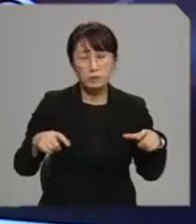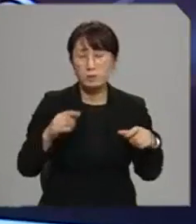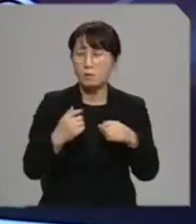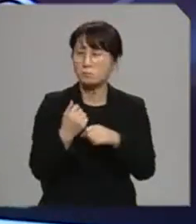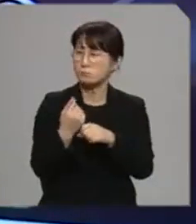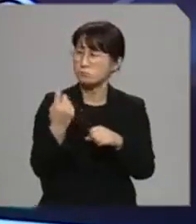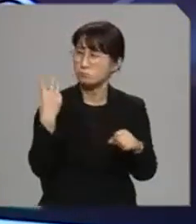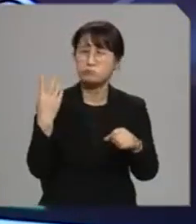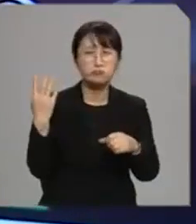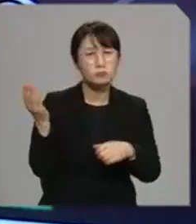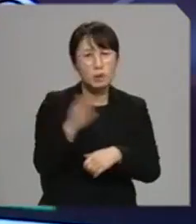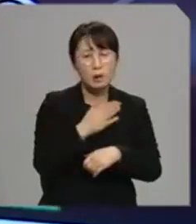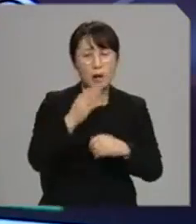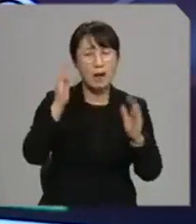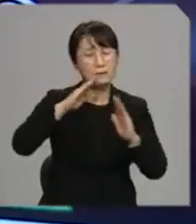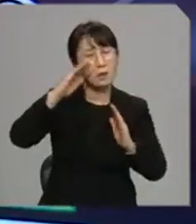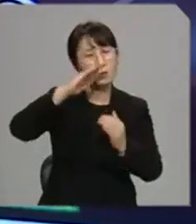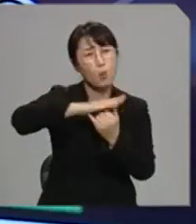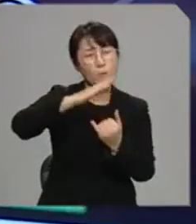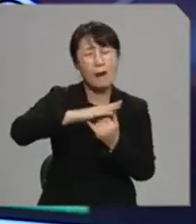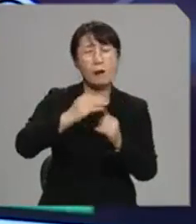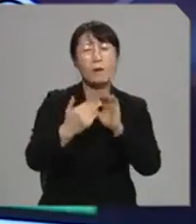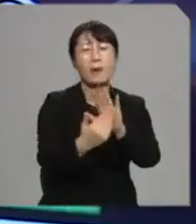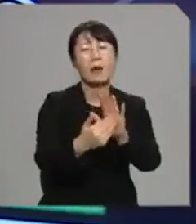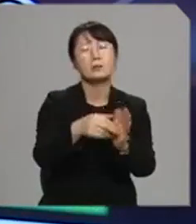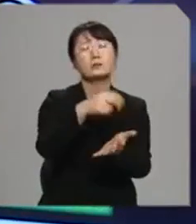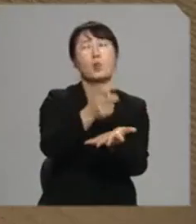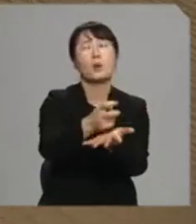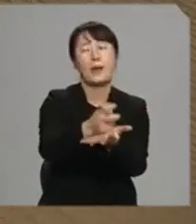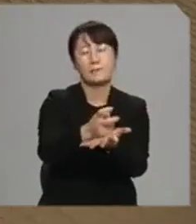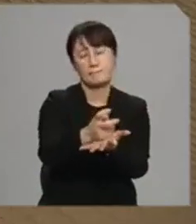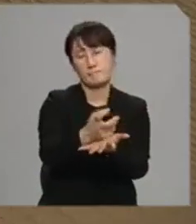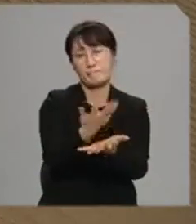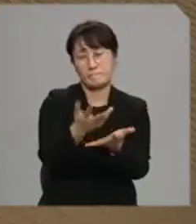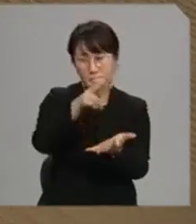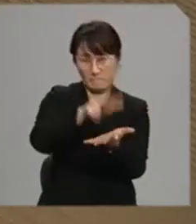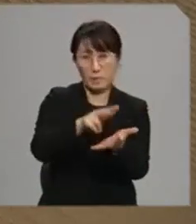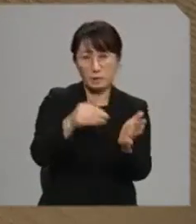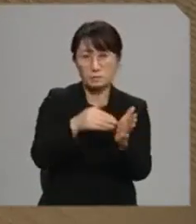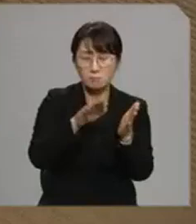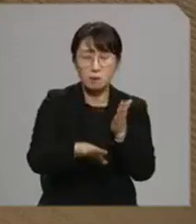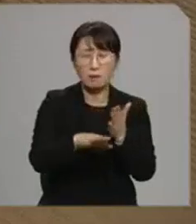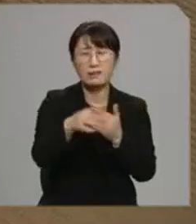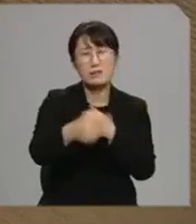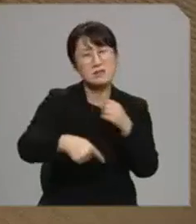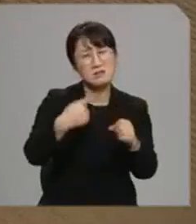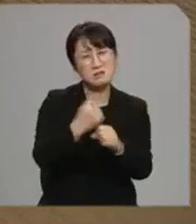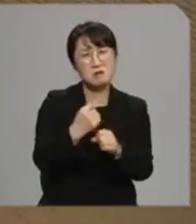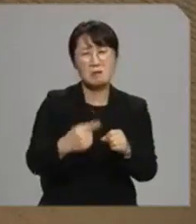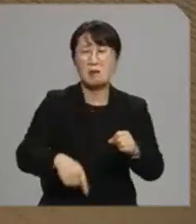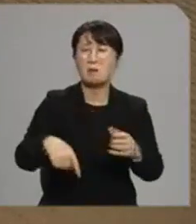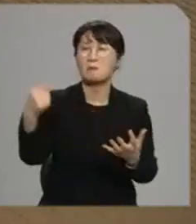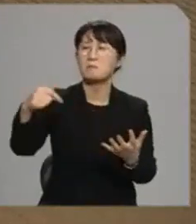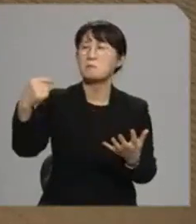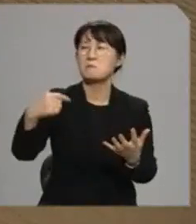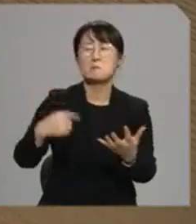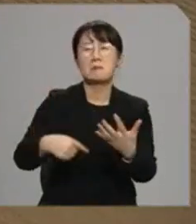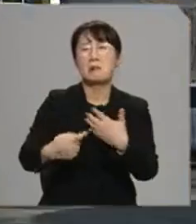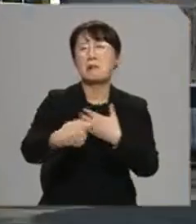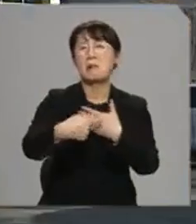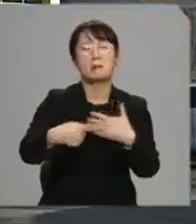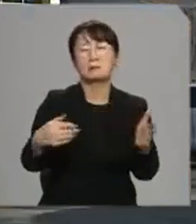해전에 학생 도박 일반 교육조례가 제정됐지만 1년간 단 한 차례 형식적 교육에 그치고 있습니다